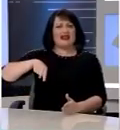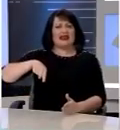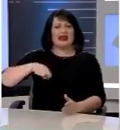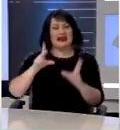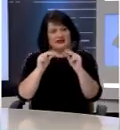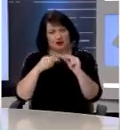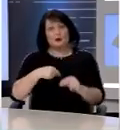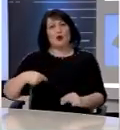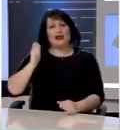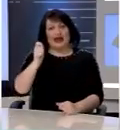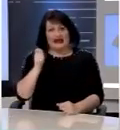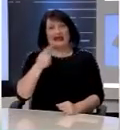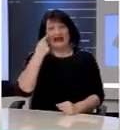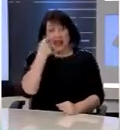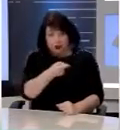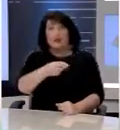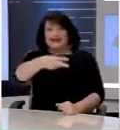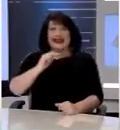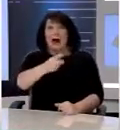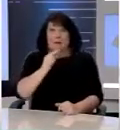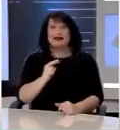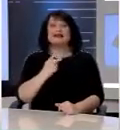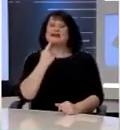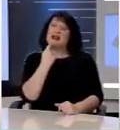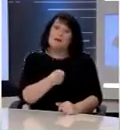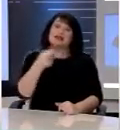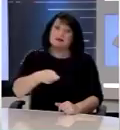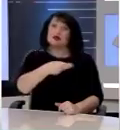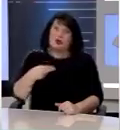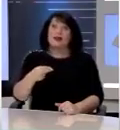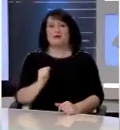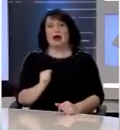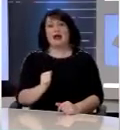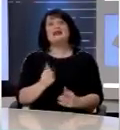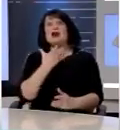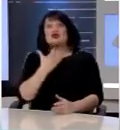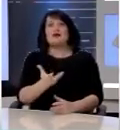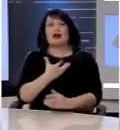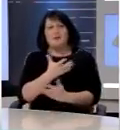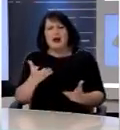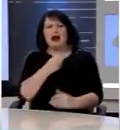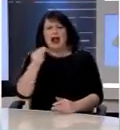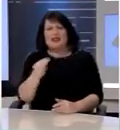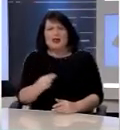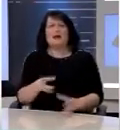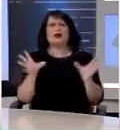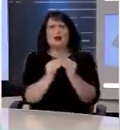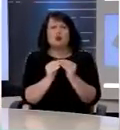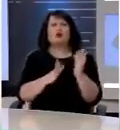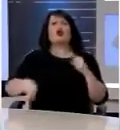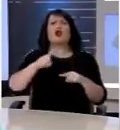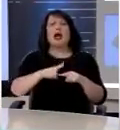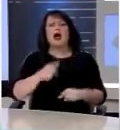δούμε λοιπόν εδώ τι απαντήσεις θα δώσετε, κύριε Μητσοτάκη. Για αυτά τα μεγάλα, τα κρίσιμα θέματα που αφορούν τον ελληνικό